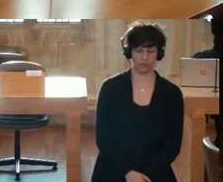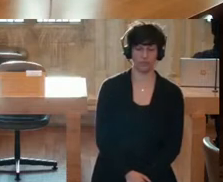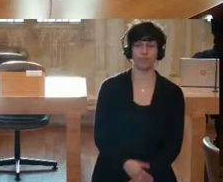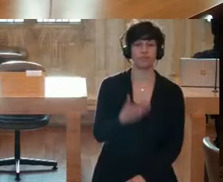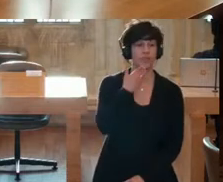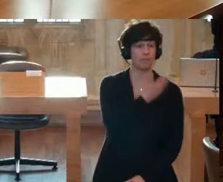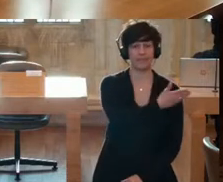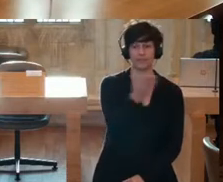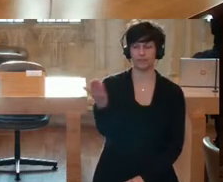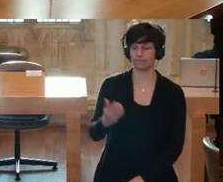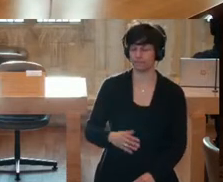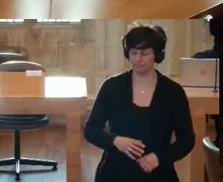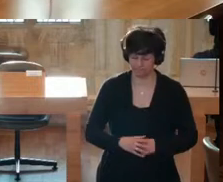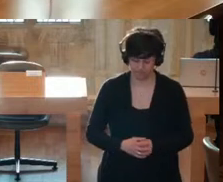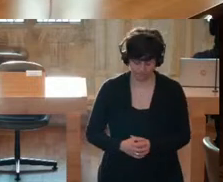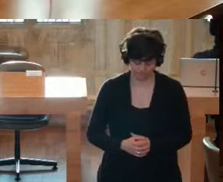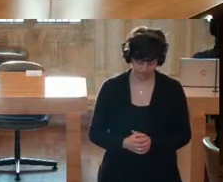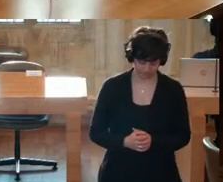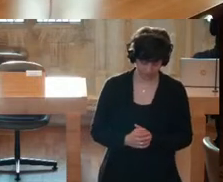Merci.